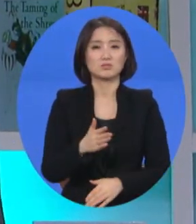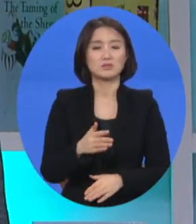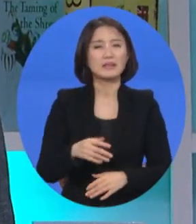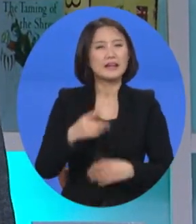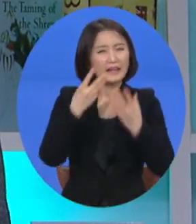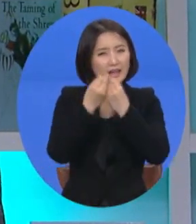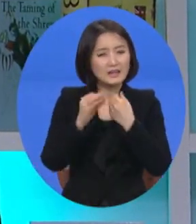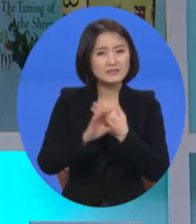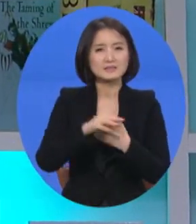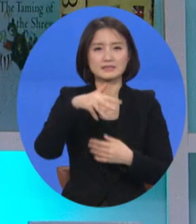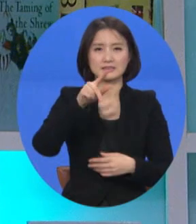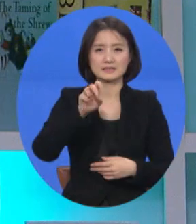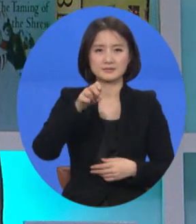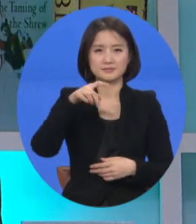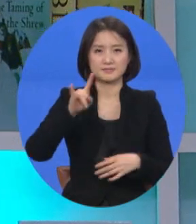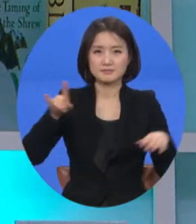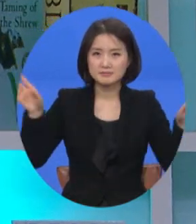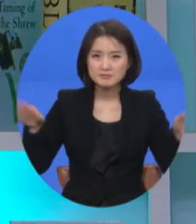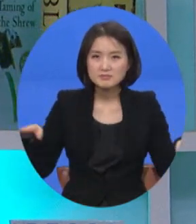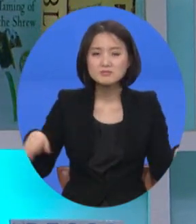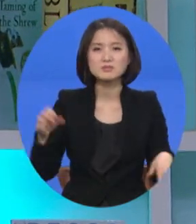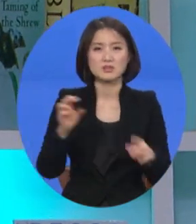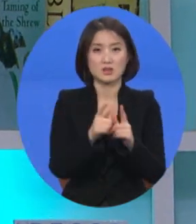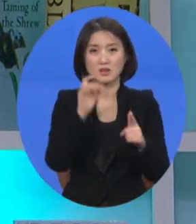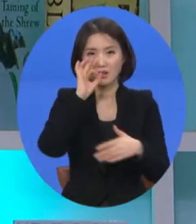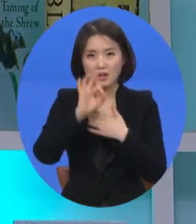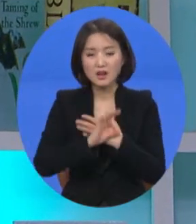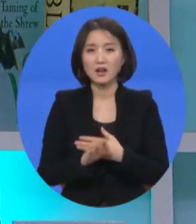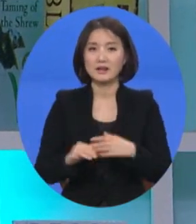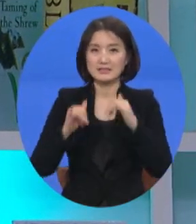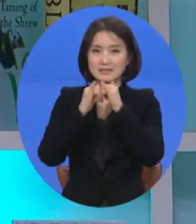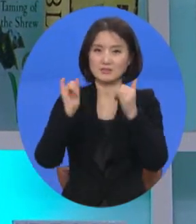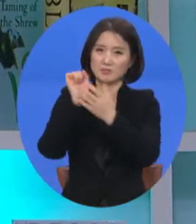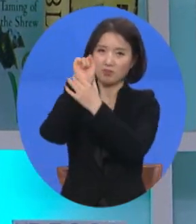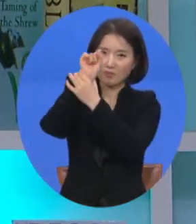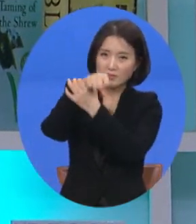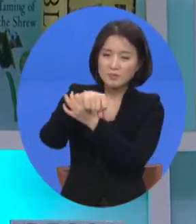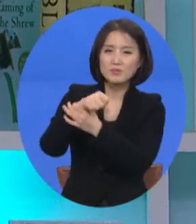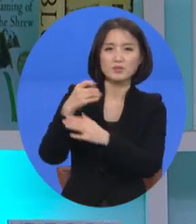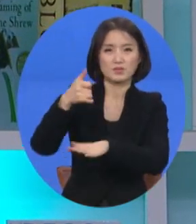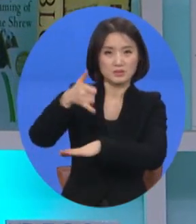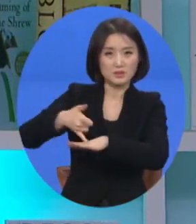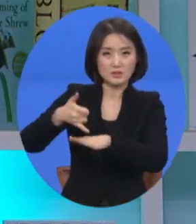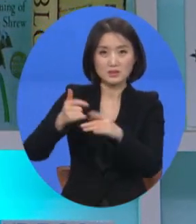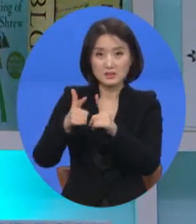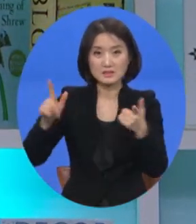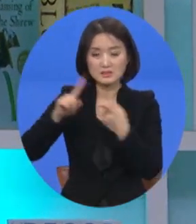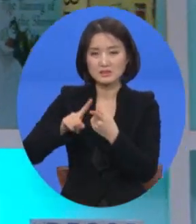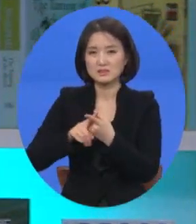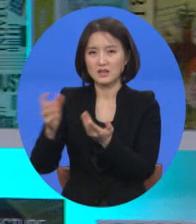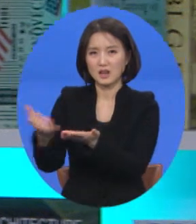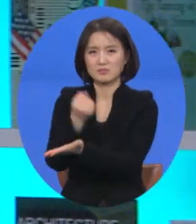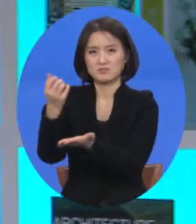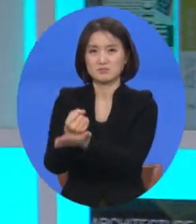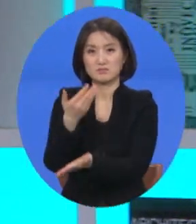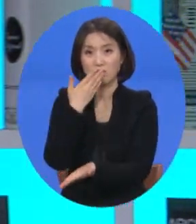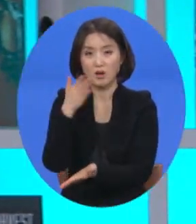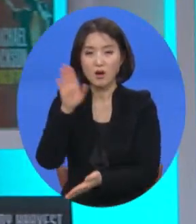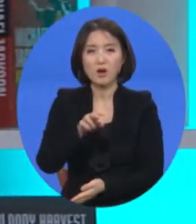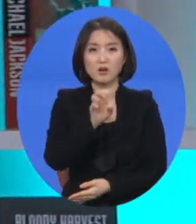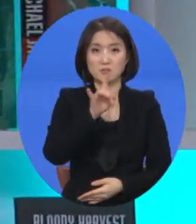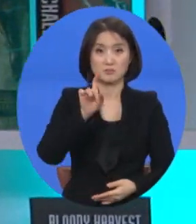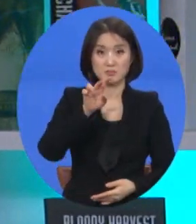그런데 내미는 인간의 지음 곡식의 대해서 절대 입을 되지 않습니다 그러니까 요미 매우 영치 가 있는 놈이죠 세번째